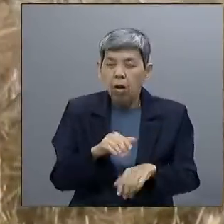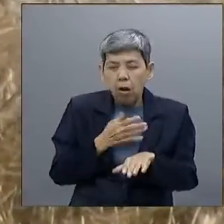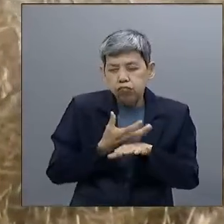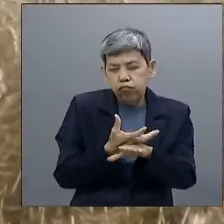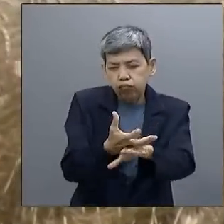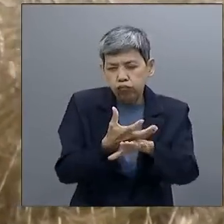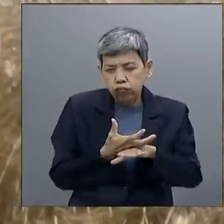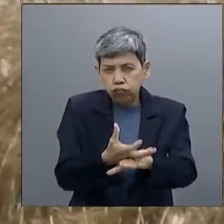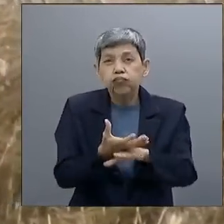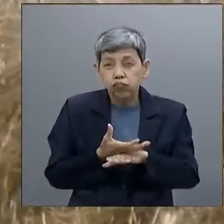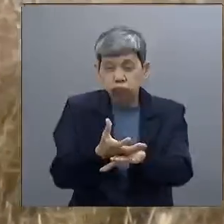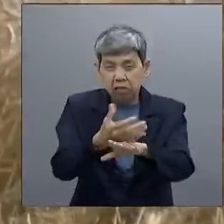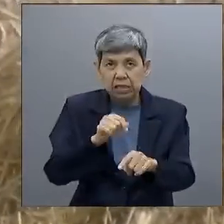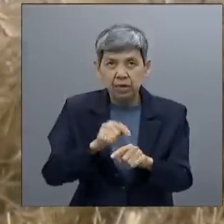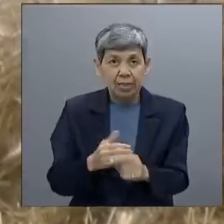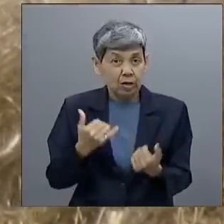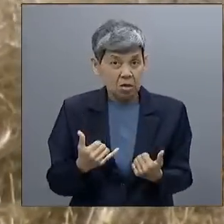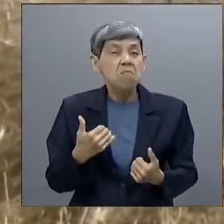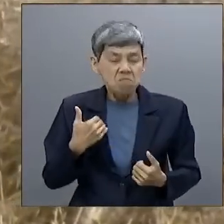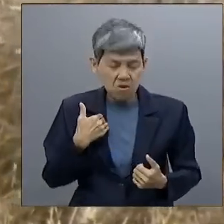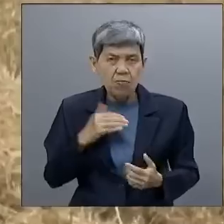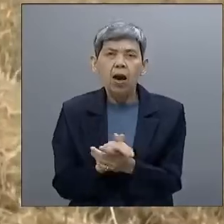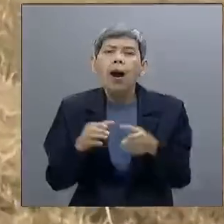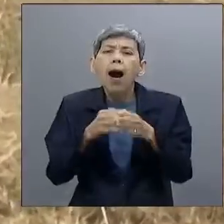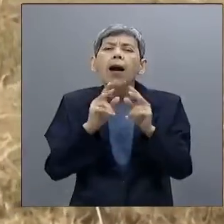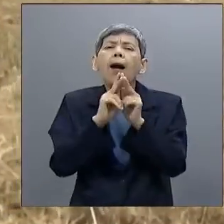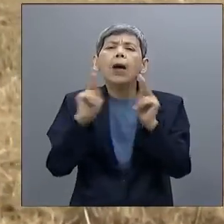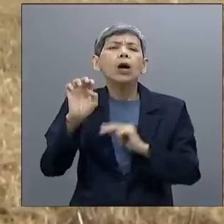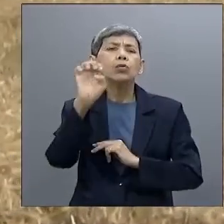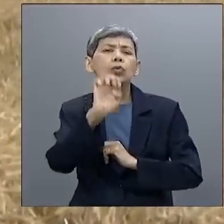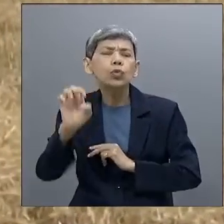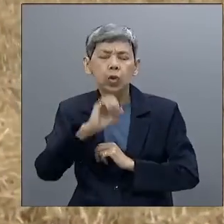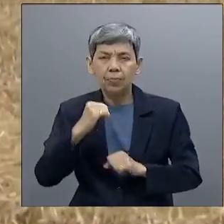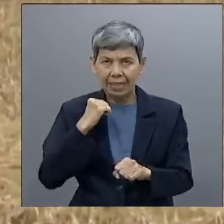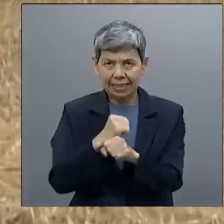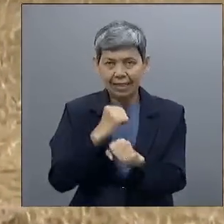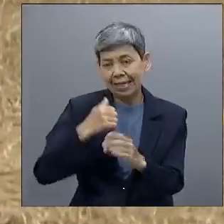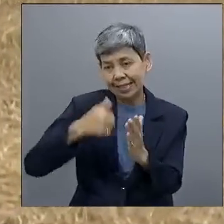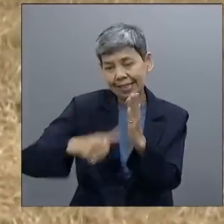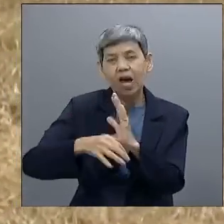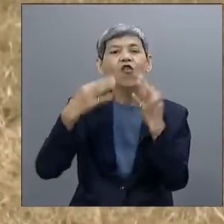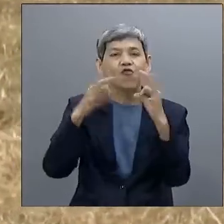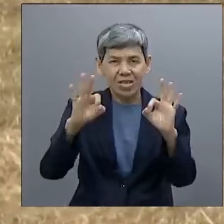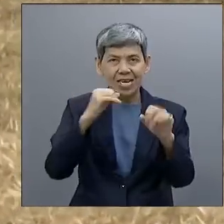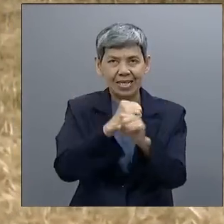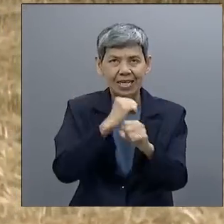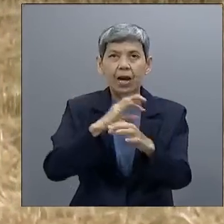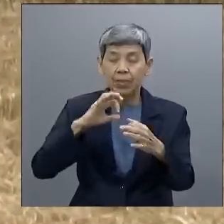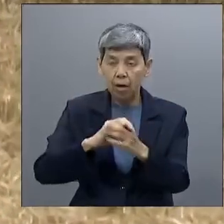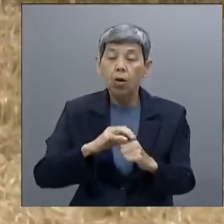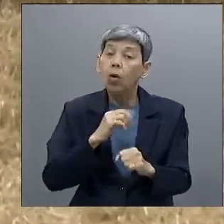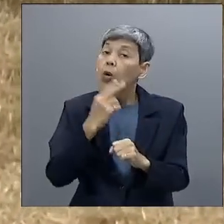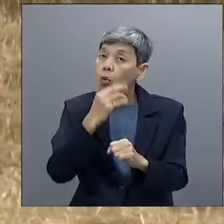ด้วยรถบรรทุกซึ่งในเวลานั้นค่ะคณะกรรมาธิการยุโรปได้ยกเว้นการจัดเก็บภาษีแล้วก็ยกเลิกโควต้า